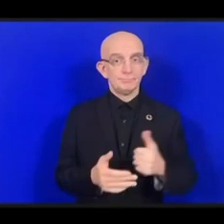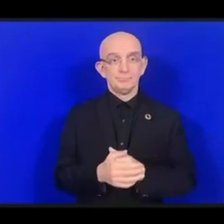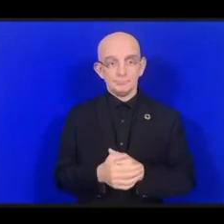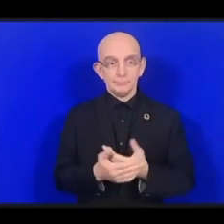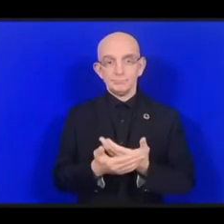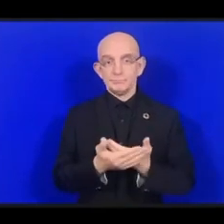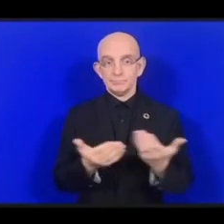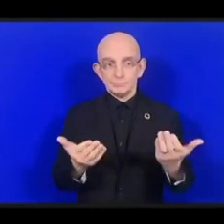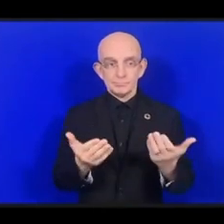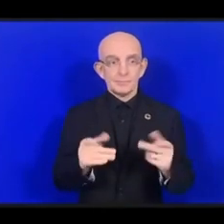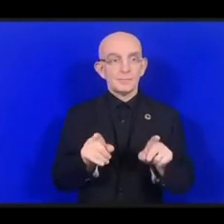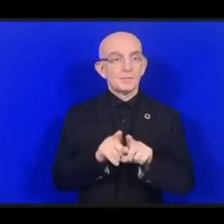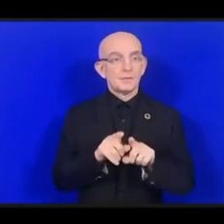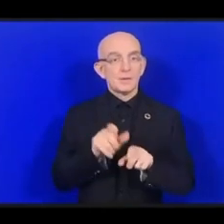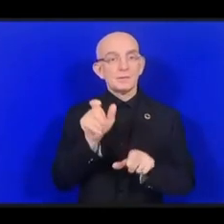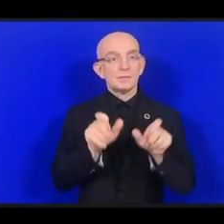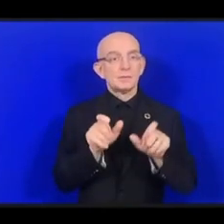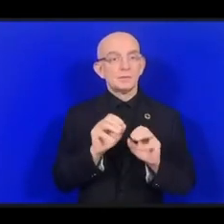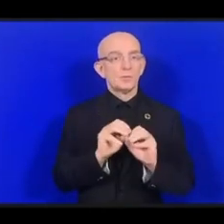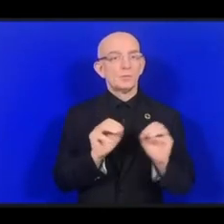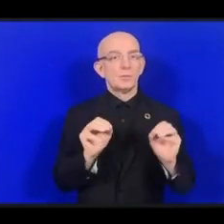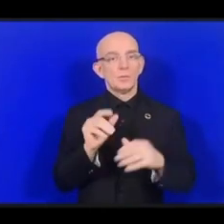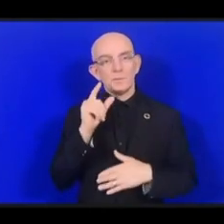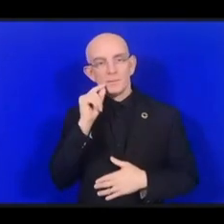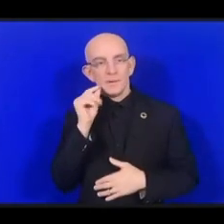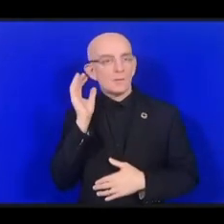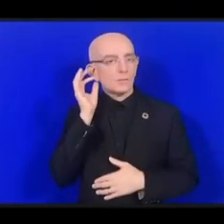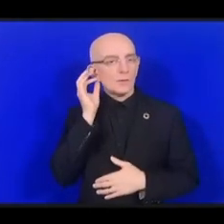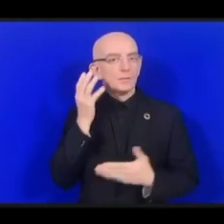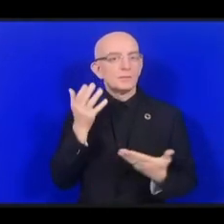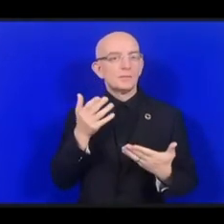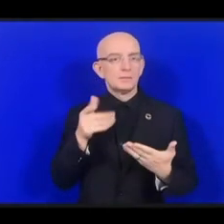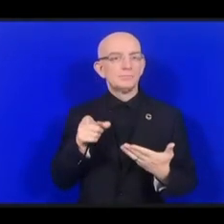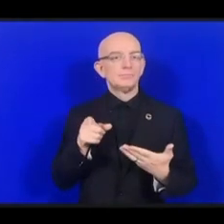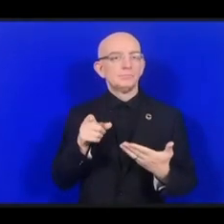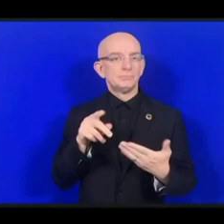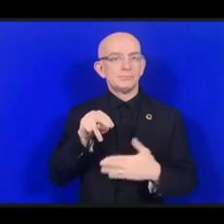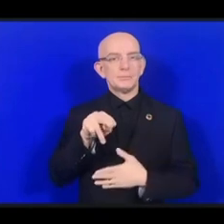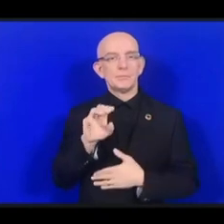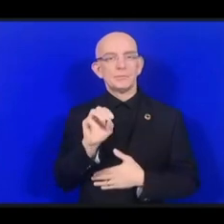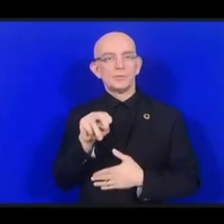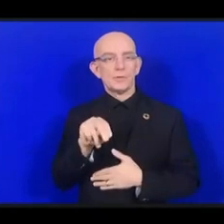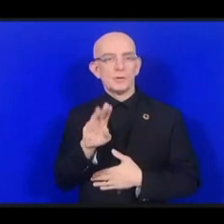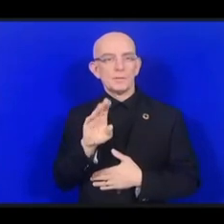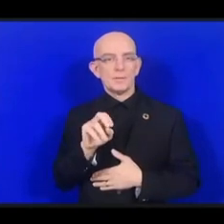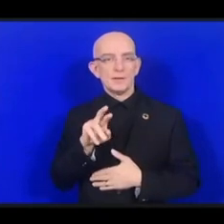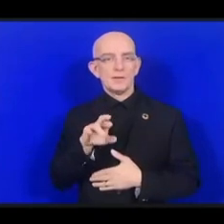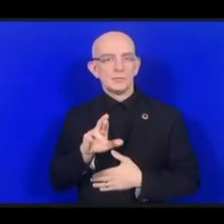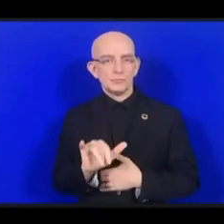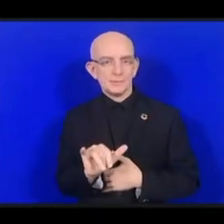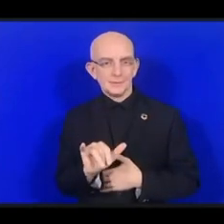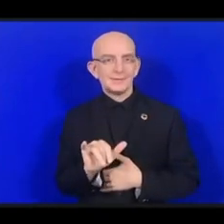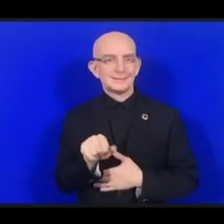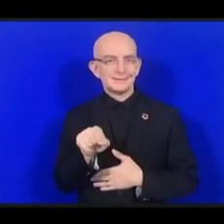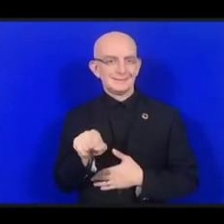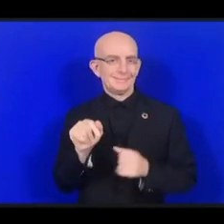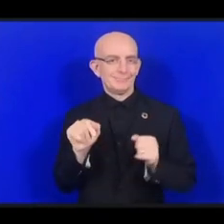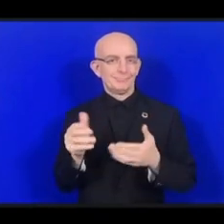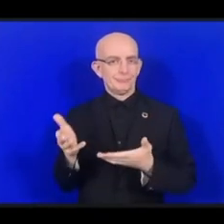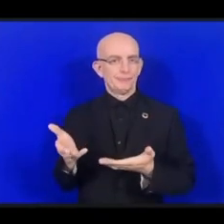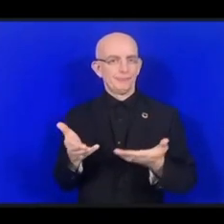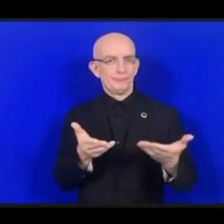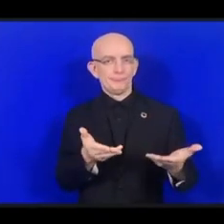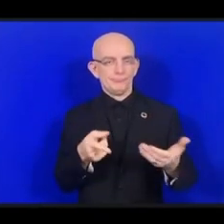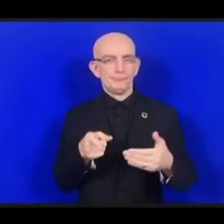يسعدنا يسعدنا ان نكون في هذه المدينه اسمي باراسين الزفير